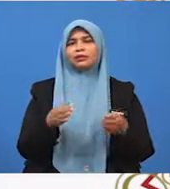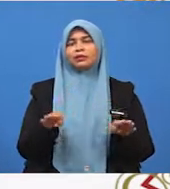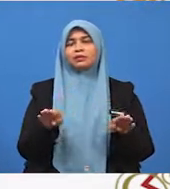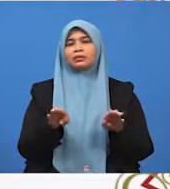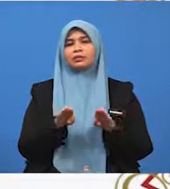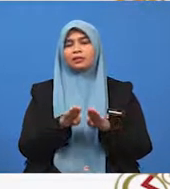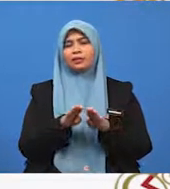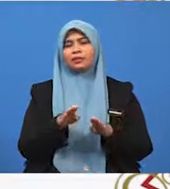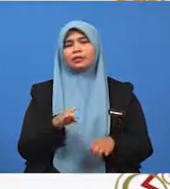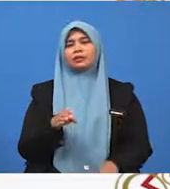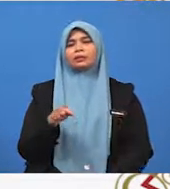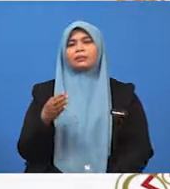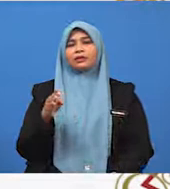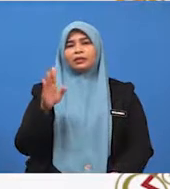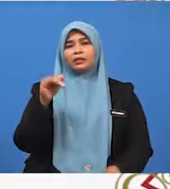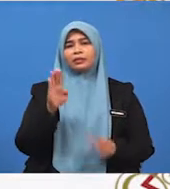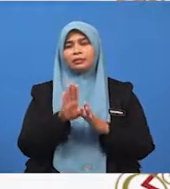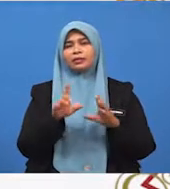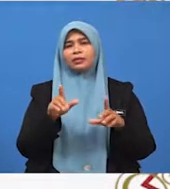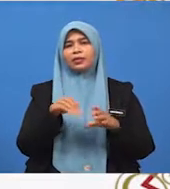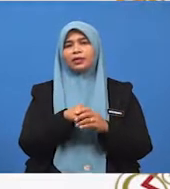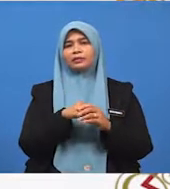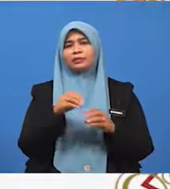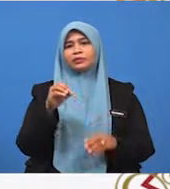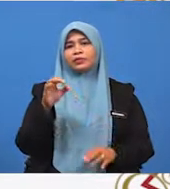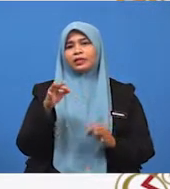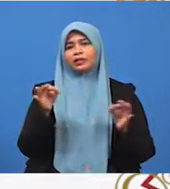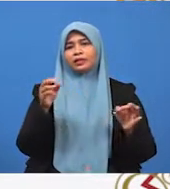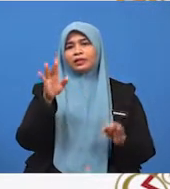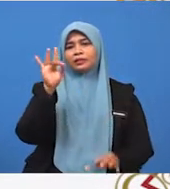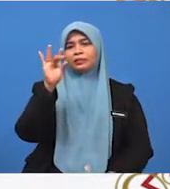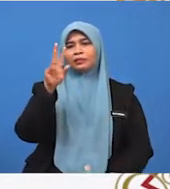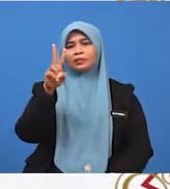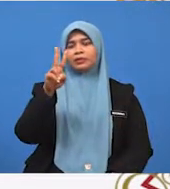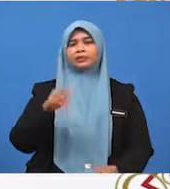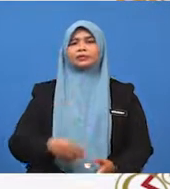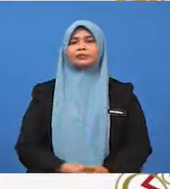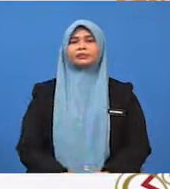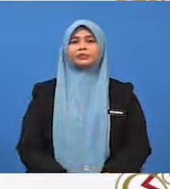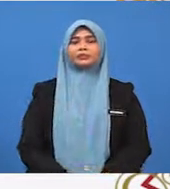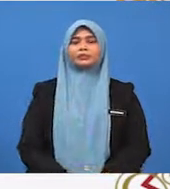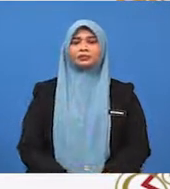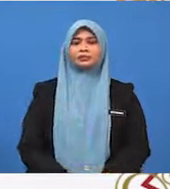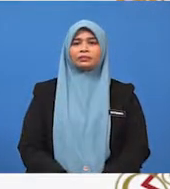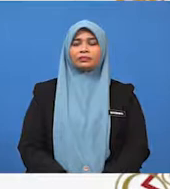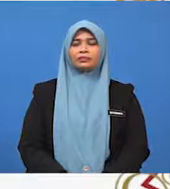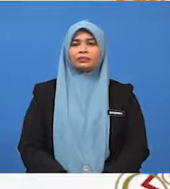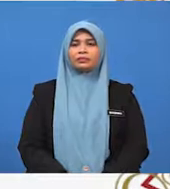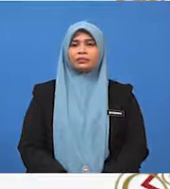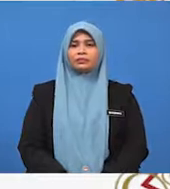rajim. Afala yatadabbaruna al-Quran walau kana min 'indi